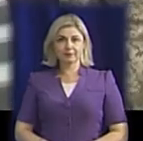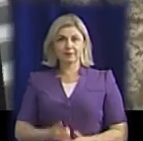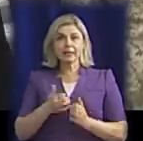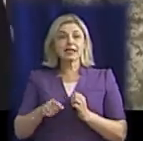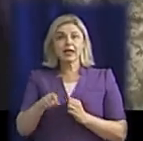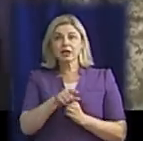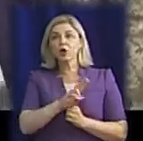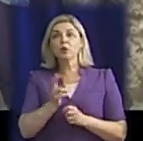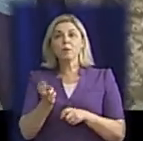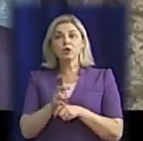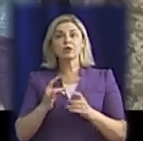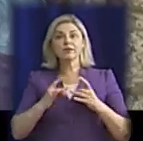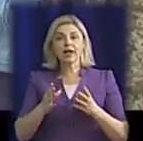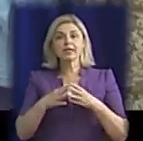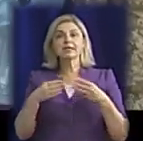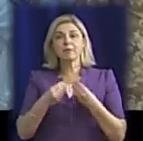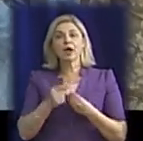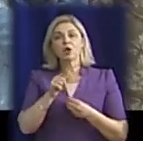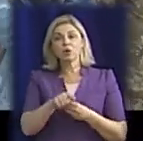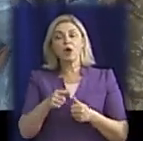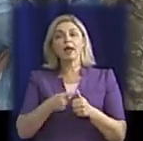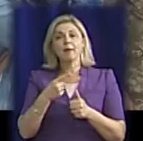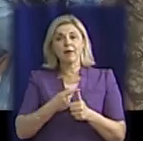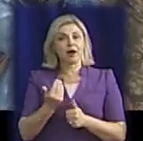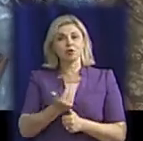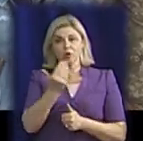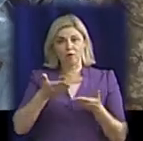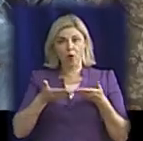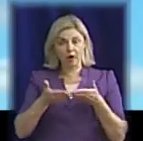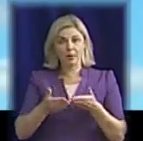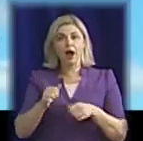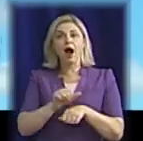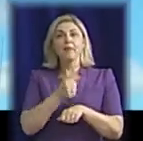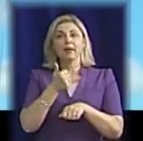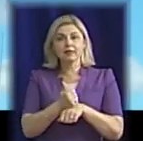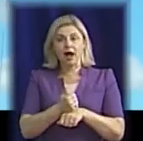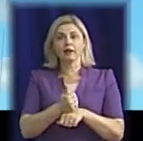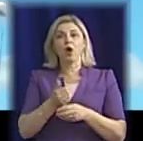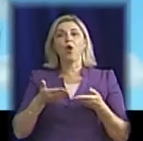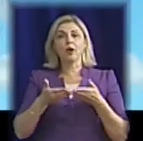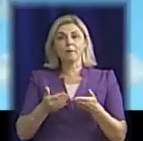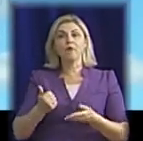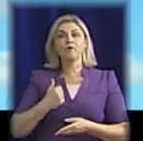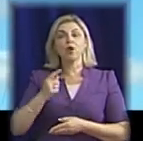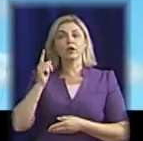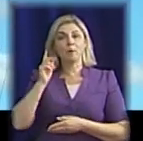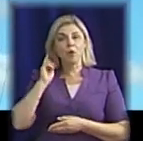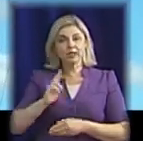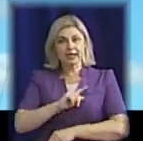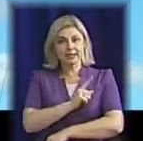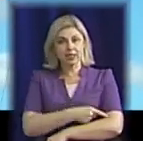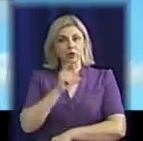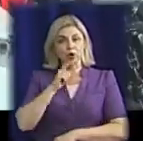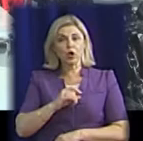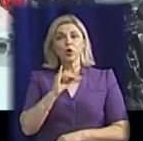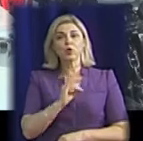Серед тих, хто прийшов на свято, сім'я того, чиє ім'я носить корабель. Капітана першого рангу Військово-морських сил України Юрія Олефіренка, який